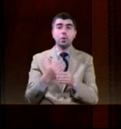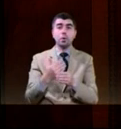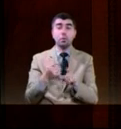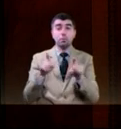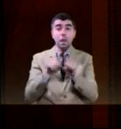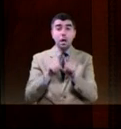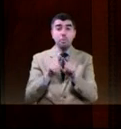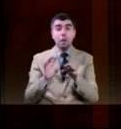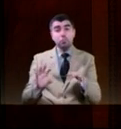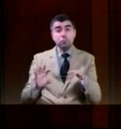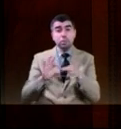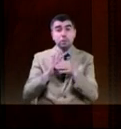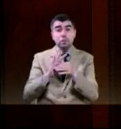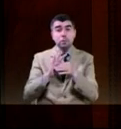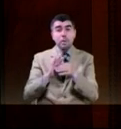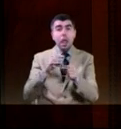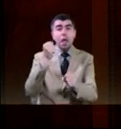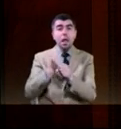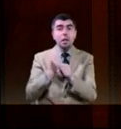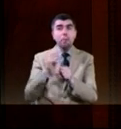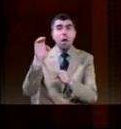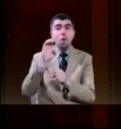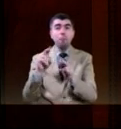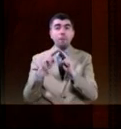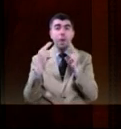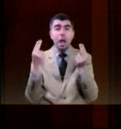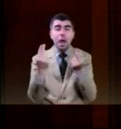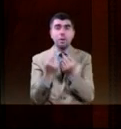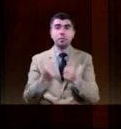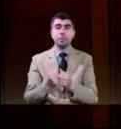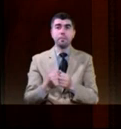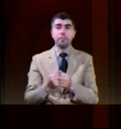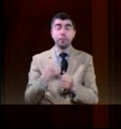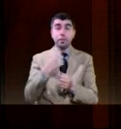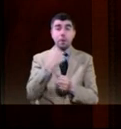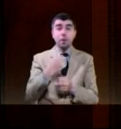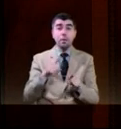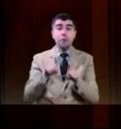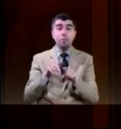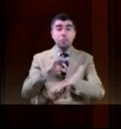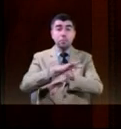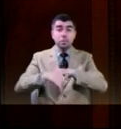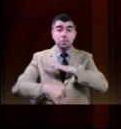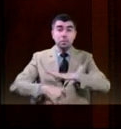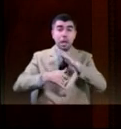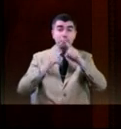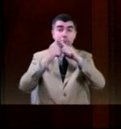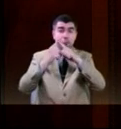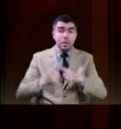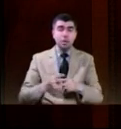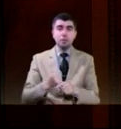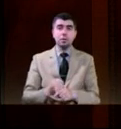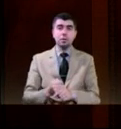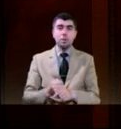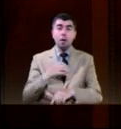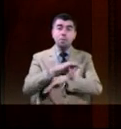الدولي للشغل، هو اللي دار المكتب ديال اكتواريا، هو اللي دار المجلس الاعلى للحسابات، وهو اللي دار